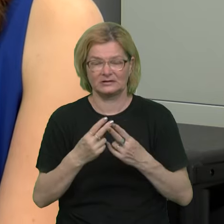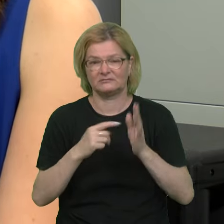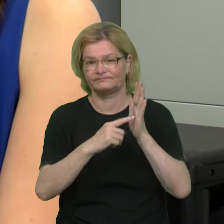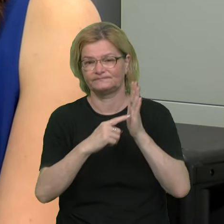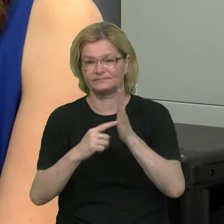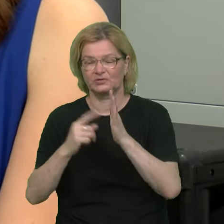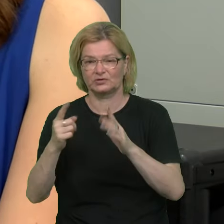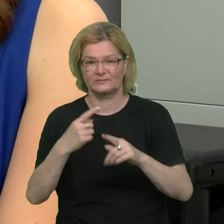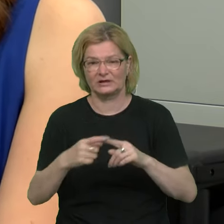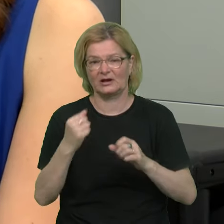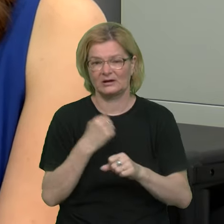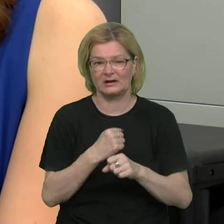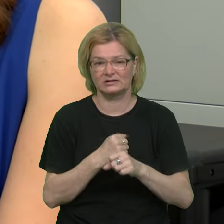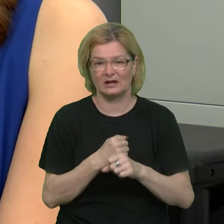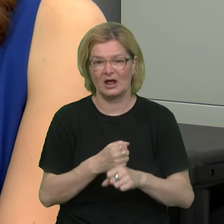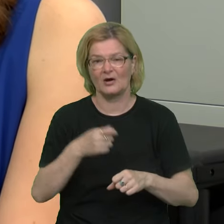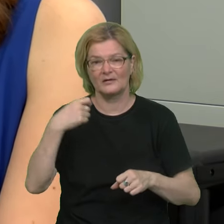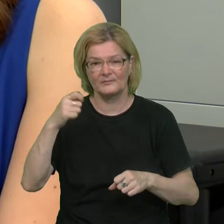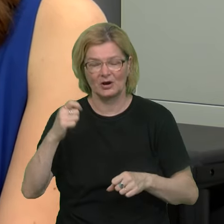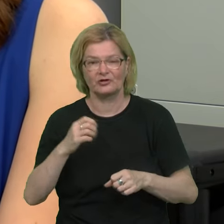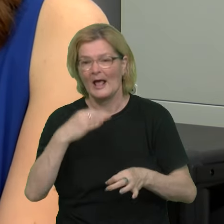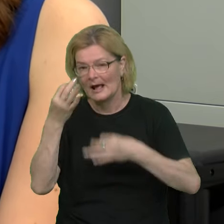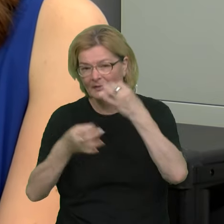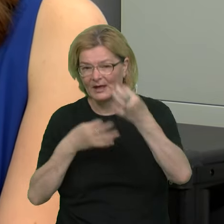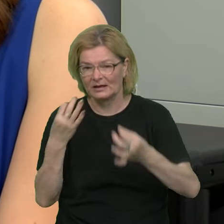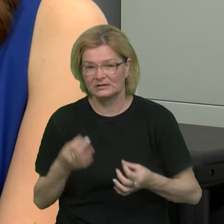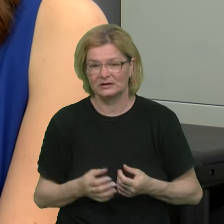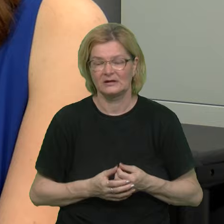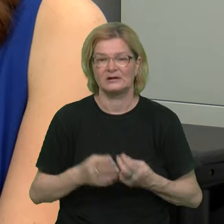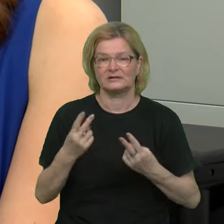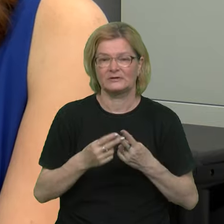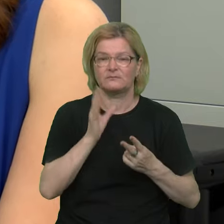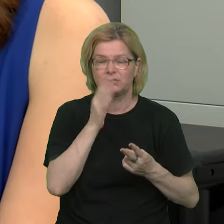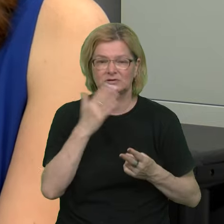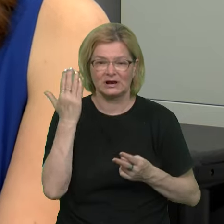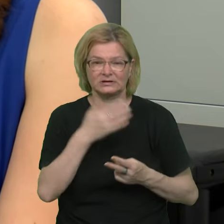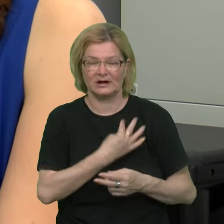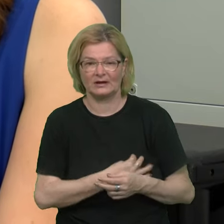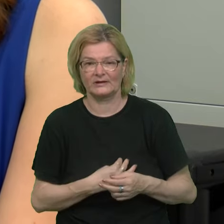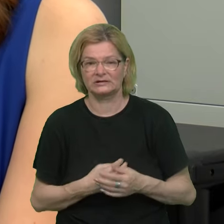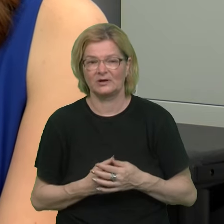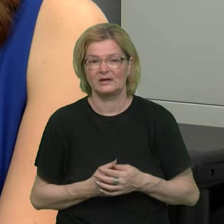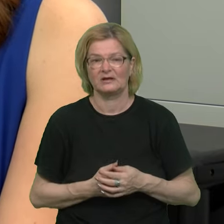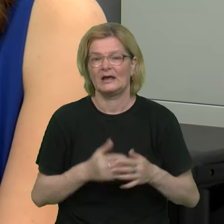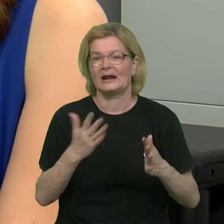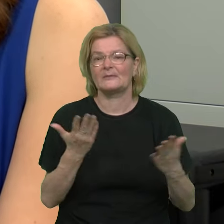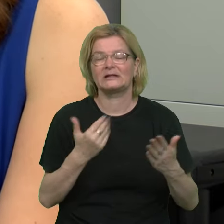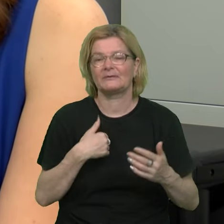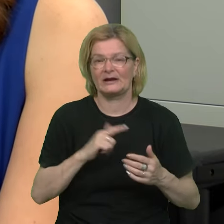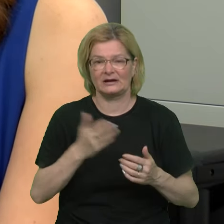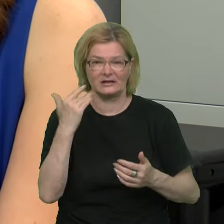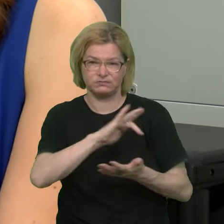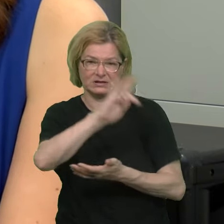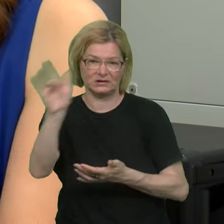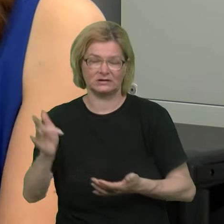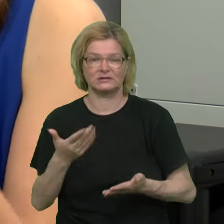medijski eksponirana u tom kontekstu, radila sam kao politička analitičar za vodeće medije u Bosni i Hercegovini i Hrvatskoj, ono, nema